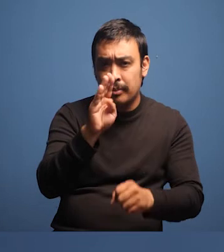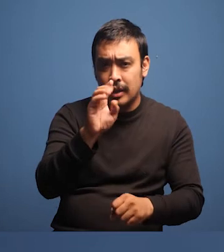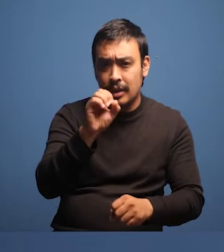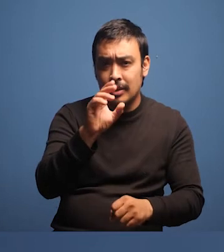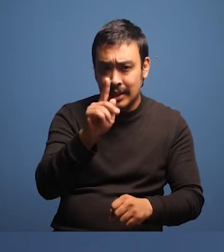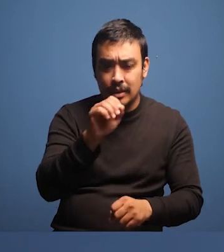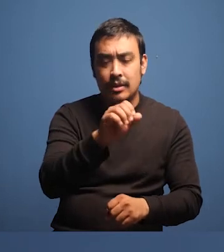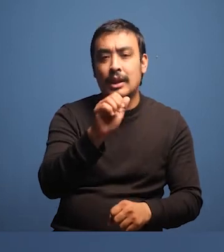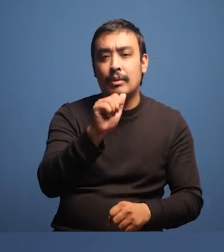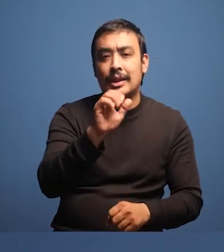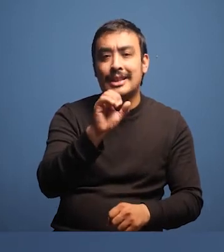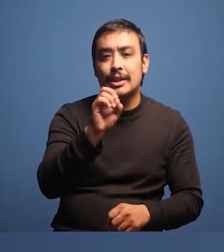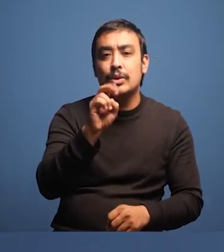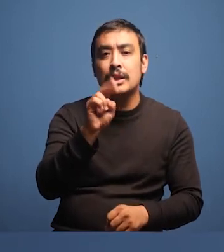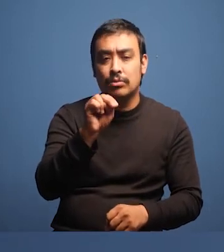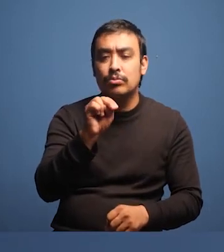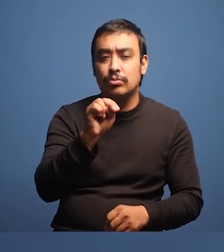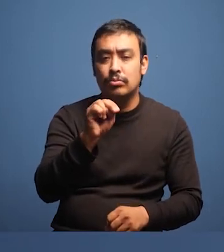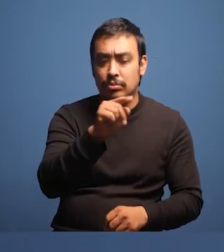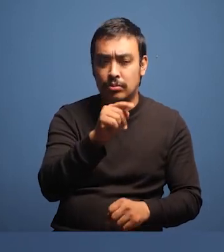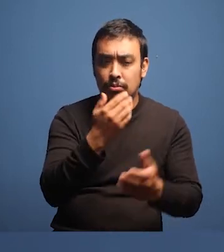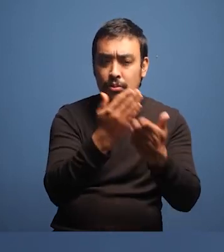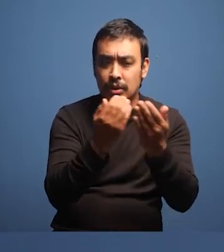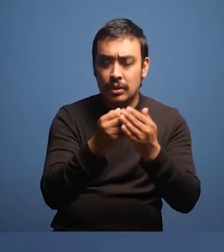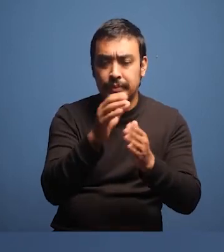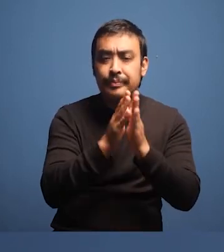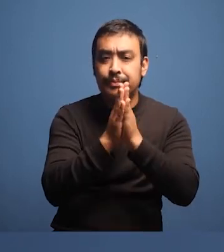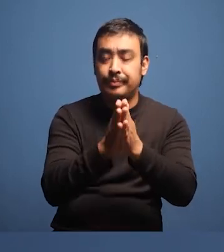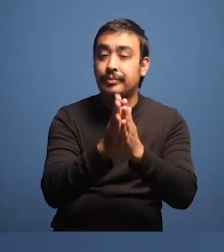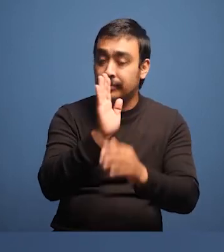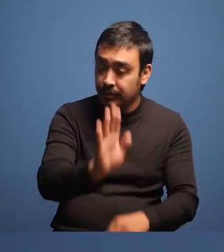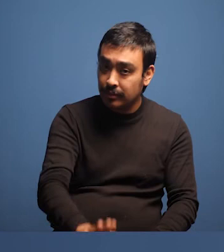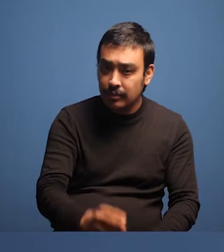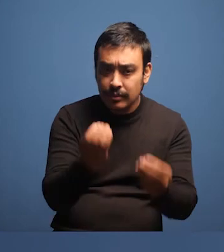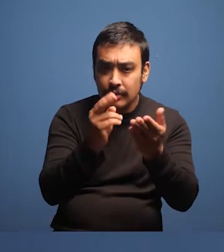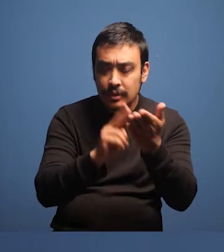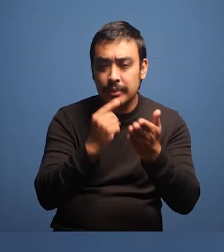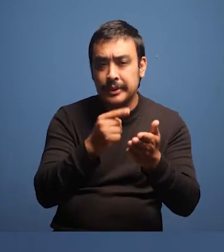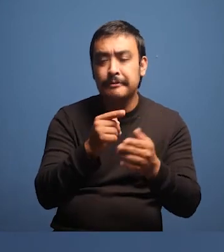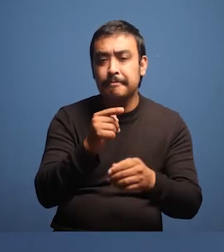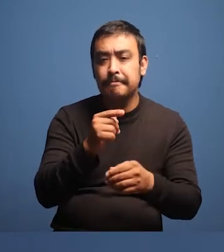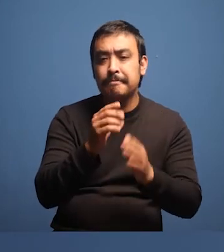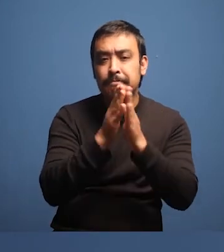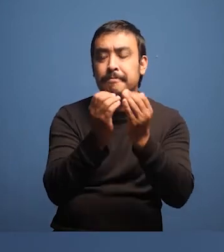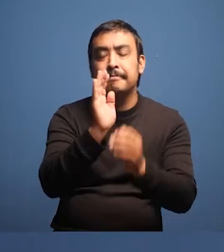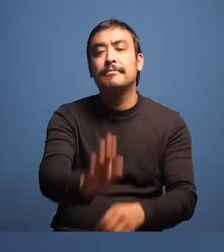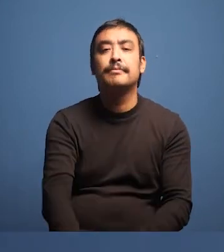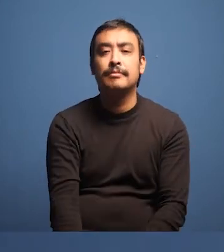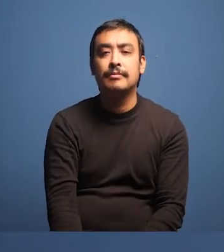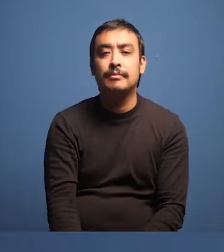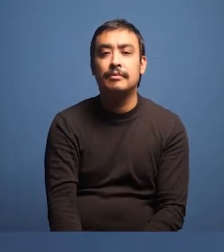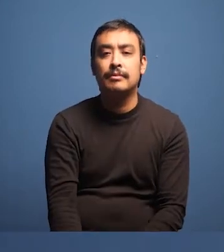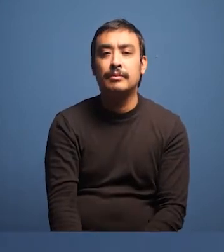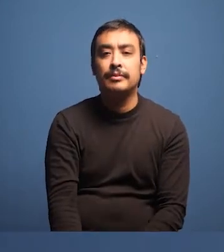रिपोर्ट गर्नको लागि चाहिँ मैले सबैलाई अनुरोध गर्न चाहेँ। अन्य केही थप छ भने मैले तपाईँलाई अनुरोध गर्न चाहेँ। सो